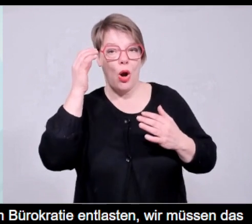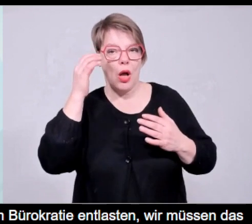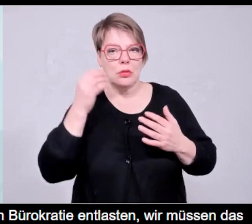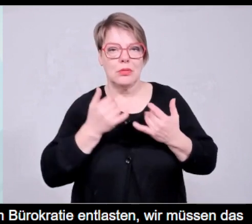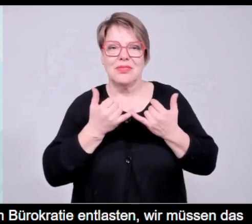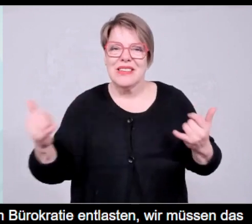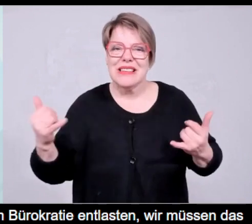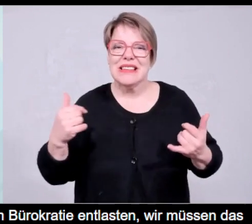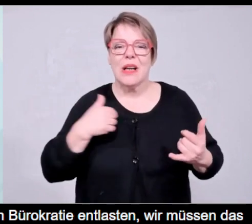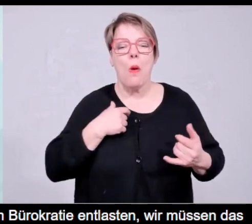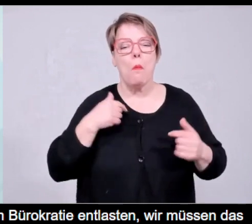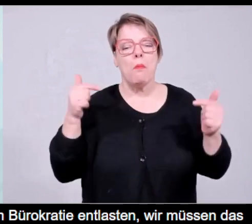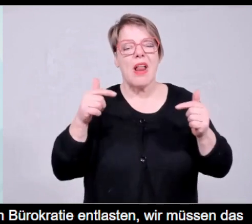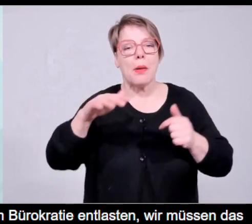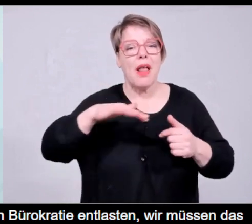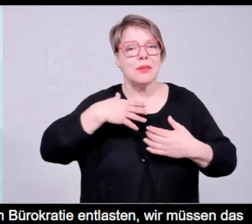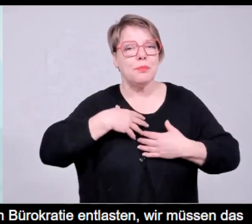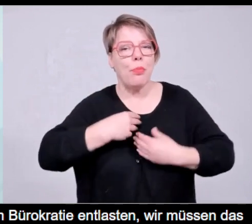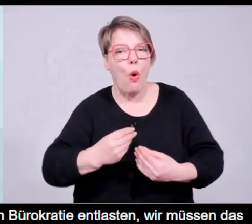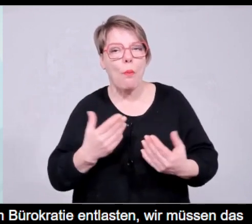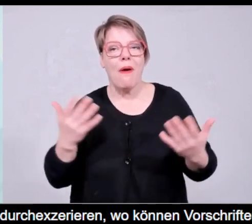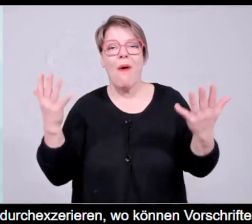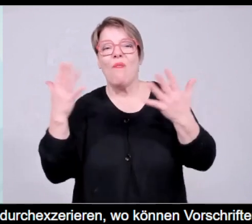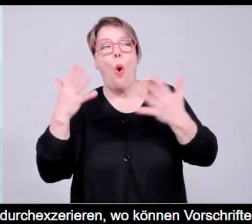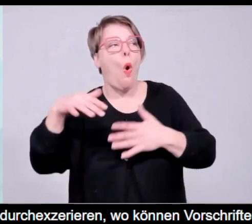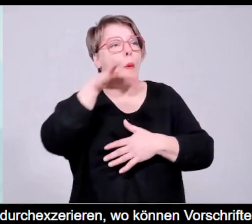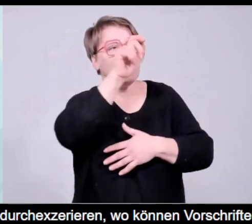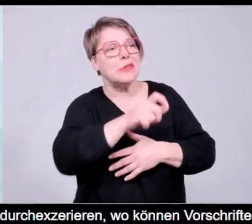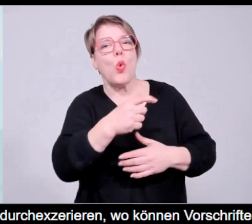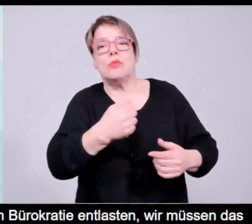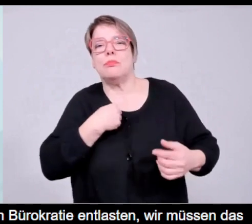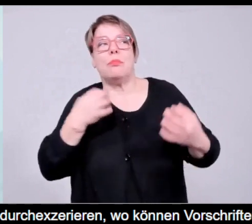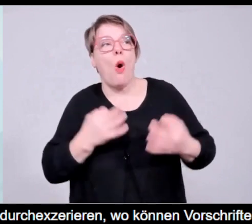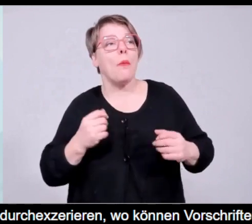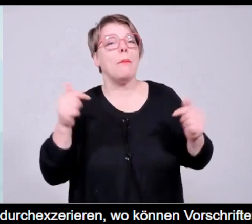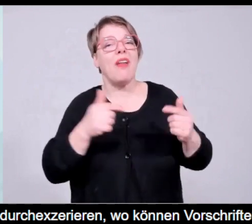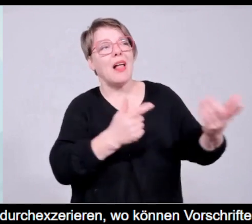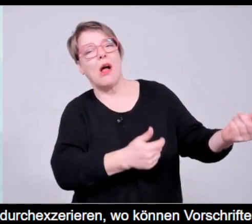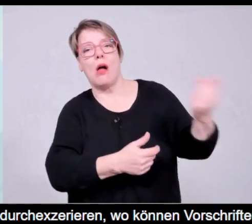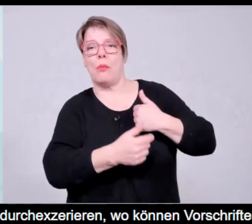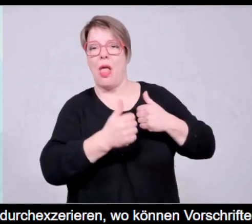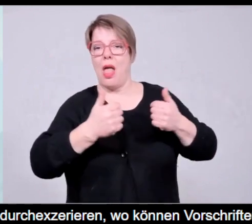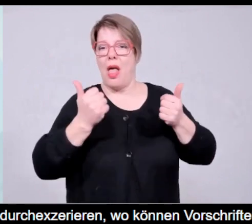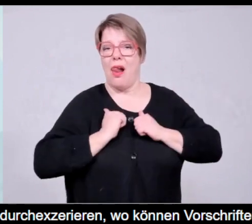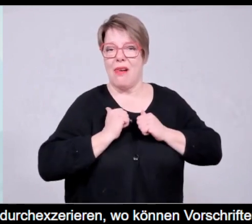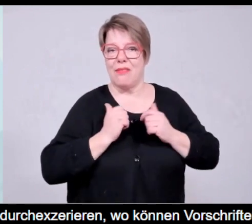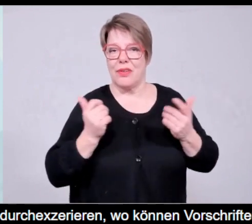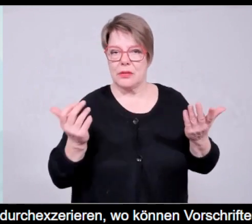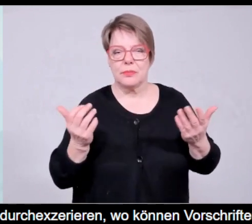mit Karacho an die Wand. Völlig unterfinanziert. Und ich höre jetzt schon, dass der Bundesfinanzminister sich verweigert,